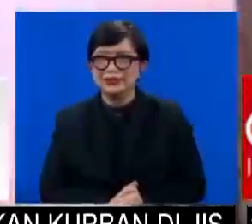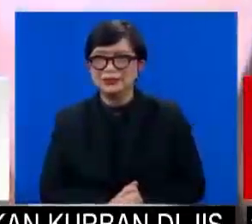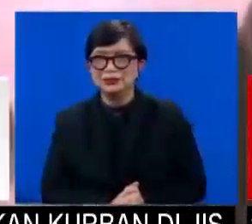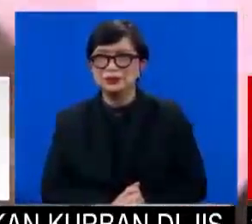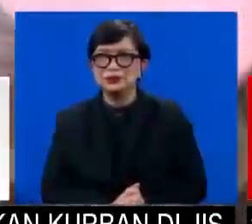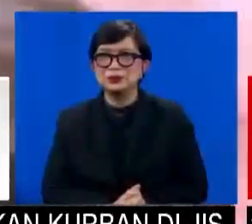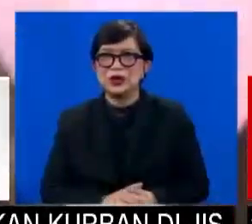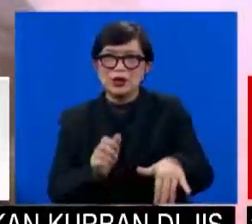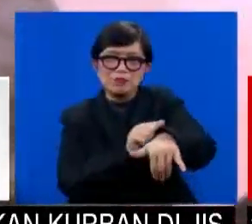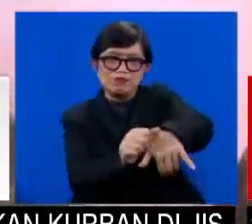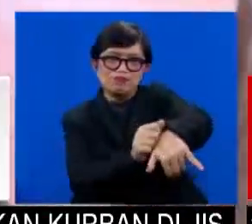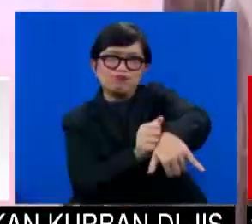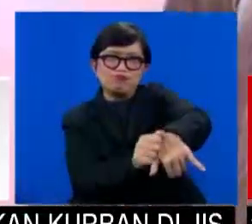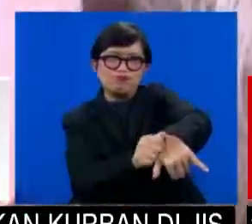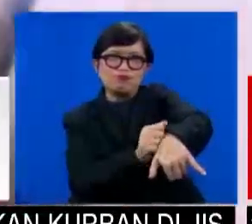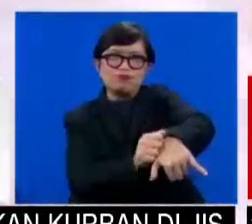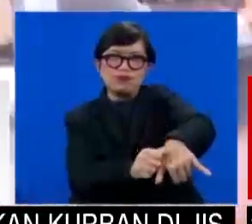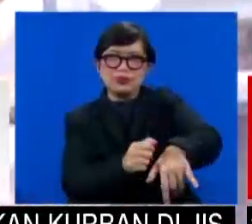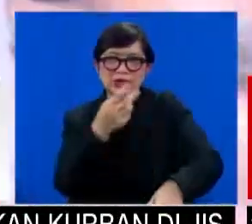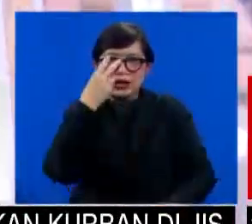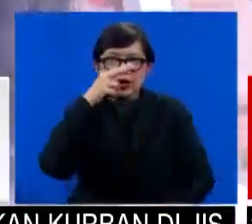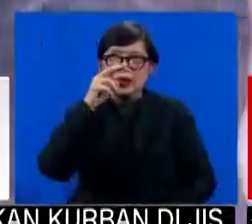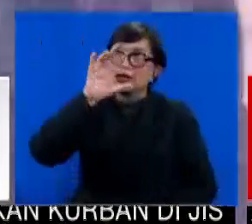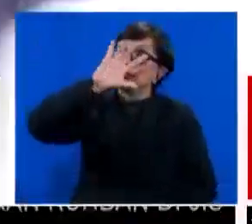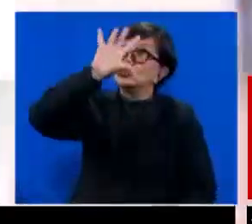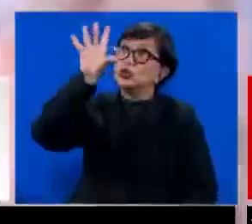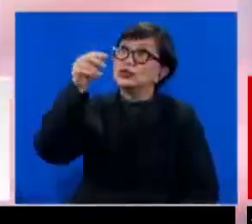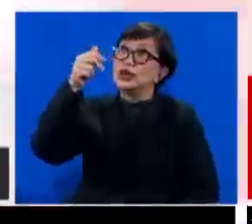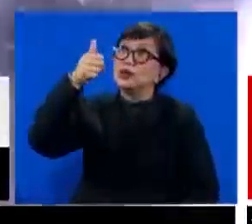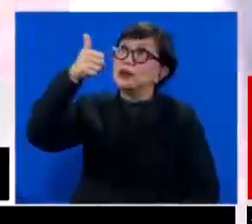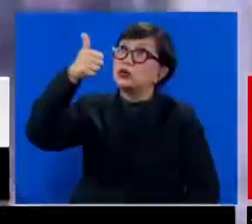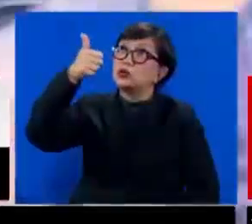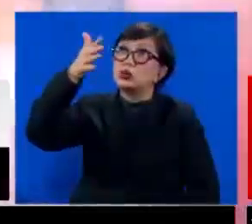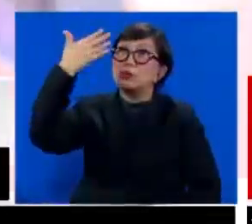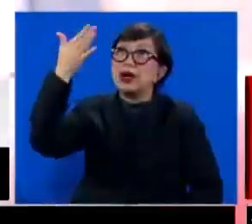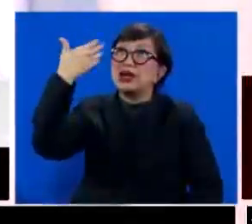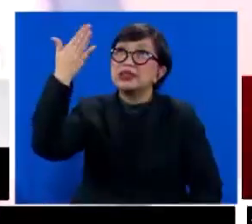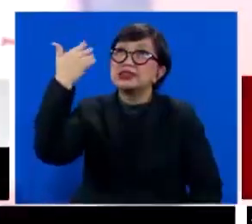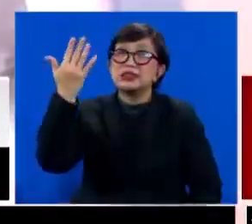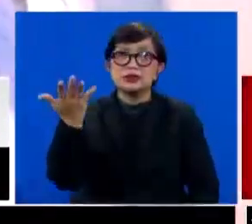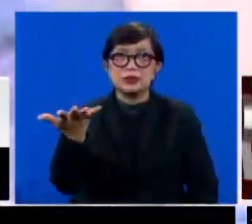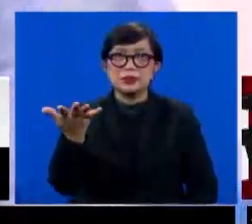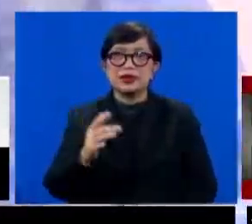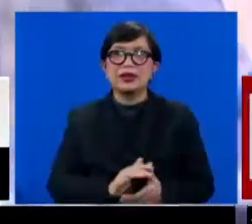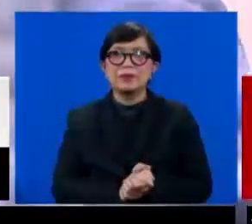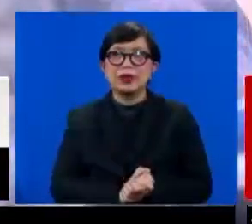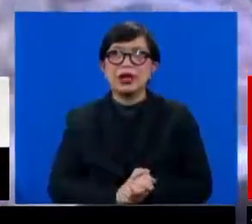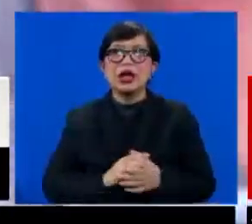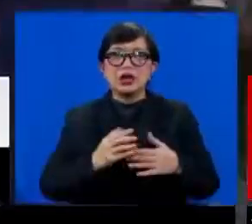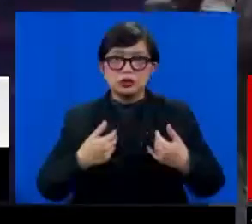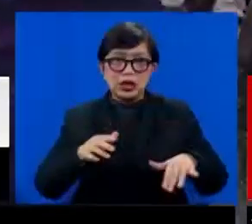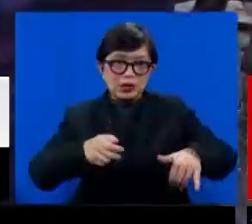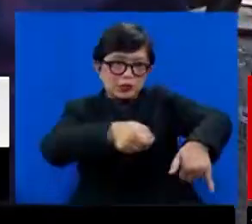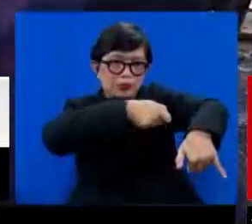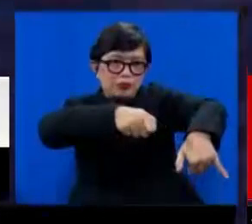Apa? Akur-akur sama saudara. Jangan lupa lihat kondisi cuaca ya, awan atau terik. Yang penting karena kambing perlu dijemur setelah